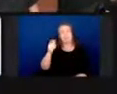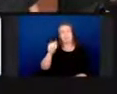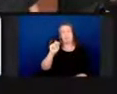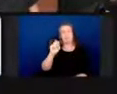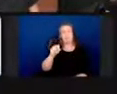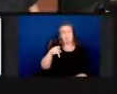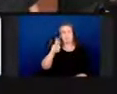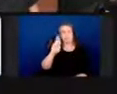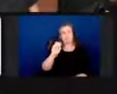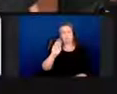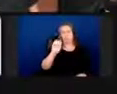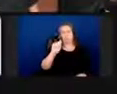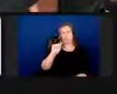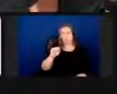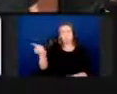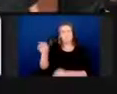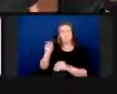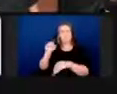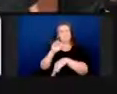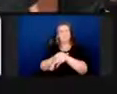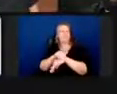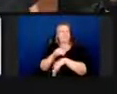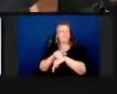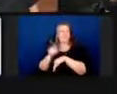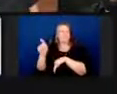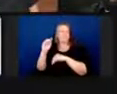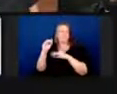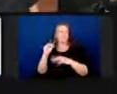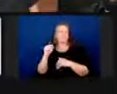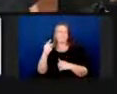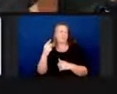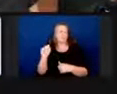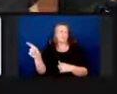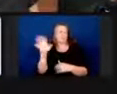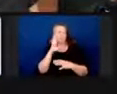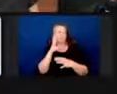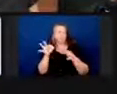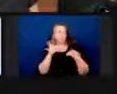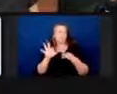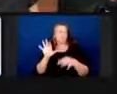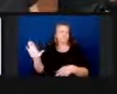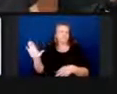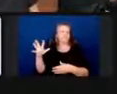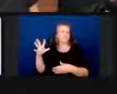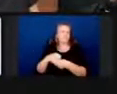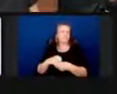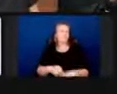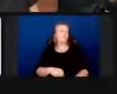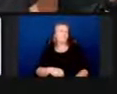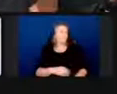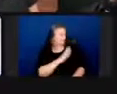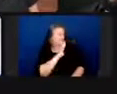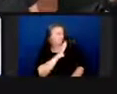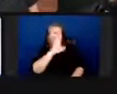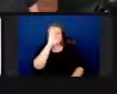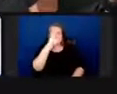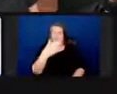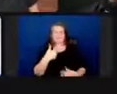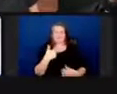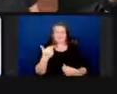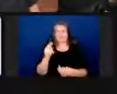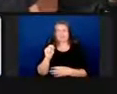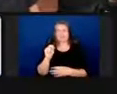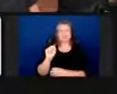kujumuishwa. Ningependa kumpa mwenzangu nafasi hii ili aweze kuzungumzia zaidi kuhusu jambo hili.